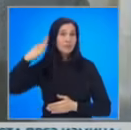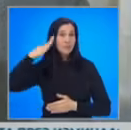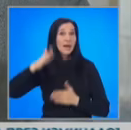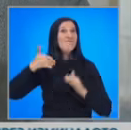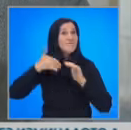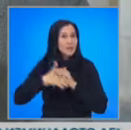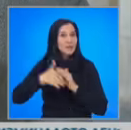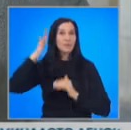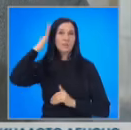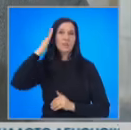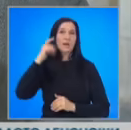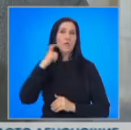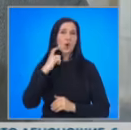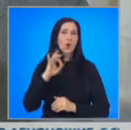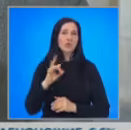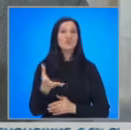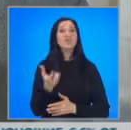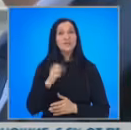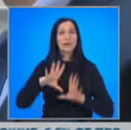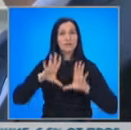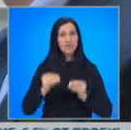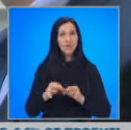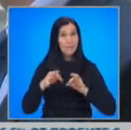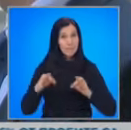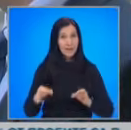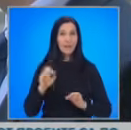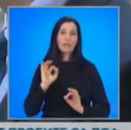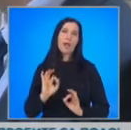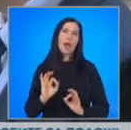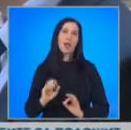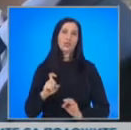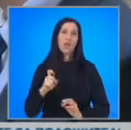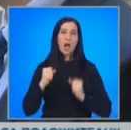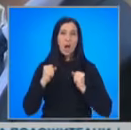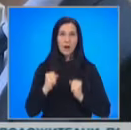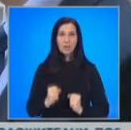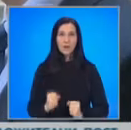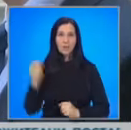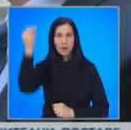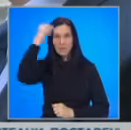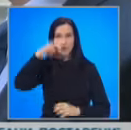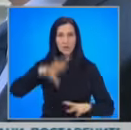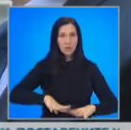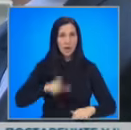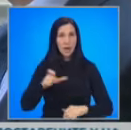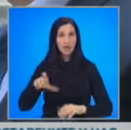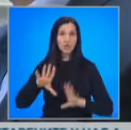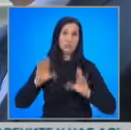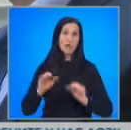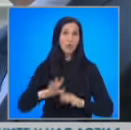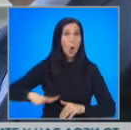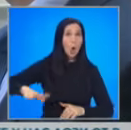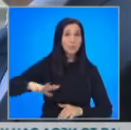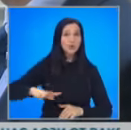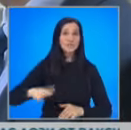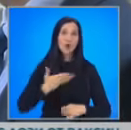вътрешен министър Бойко Рашков. Ще вземем всички мерки, така че да гарантираме на българските граждани, на цялото общество,